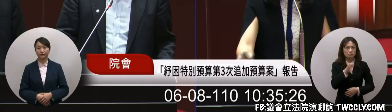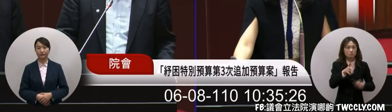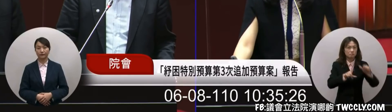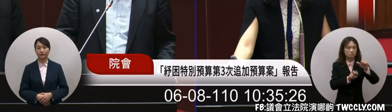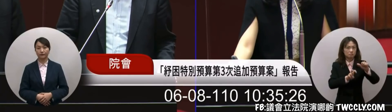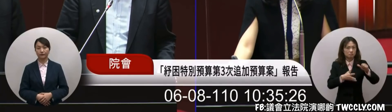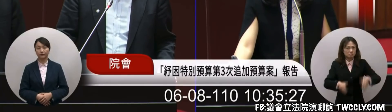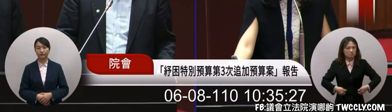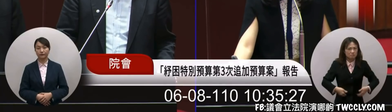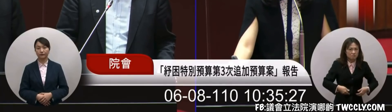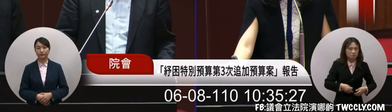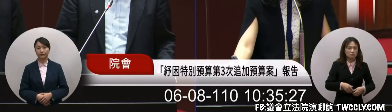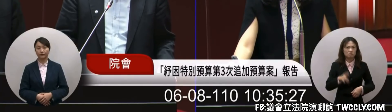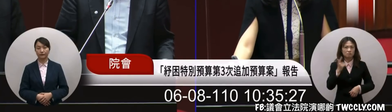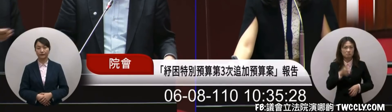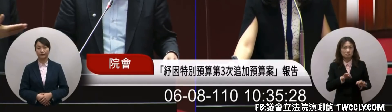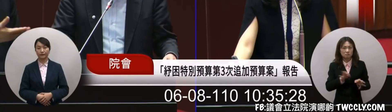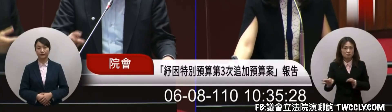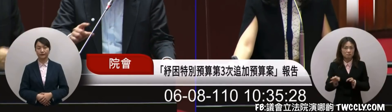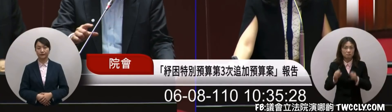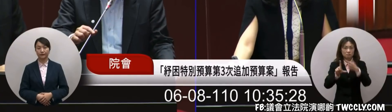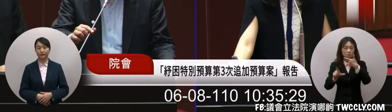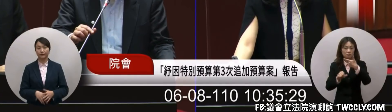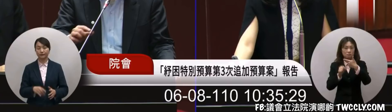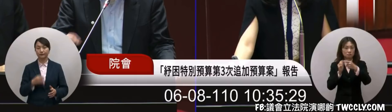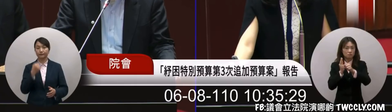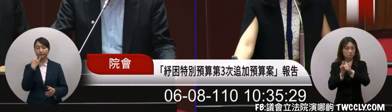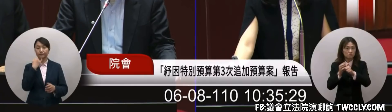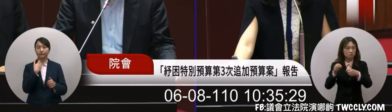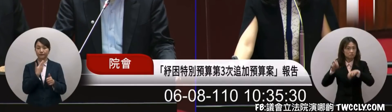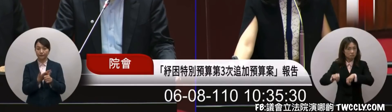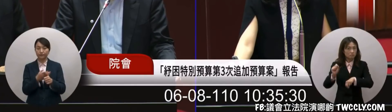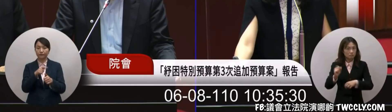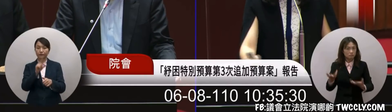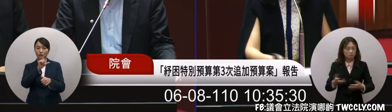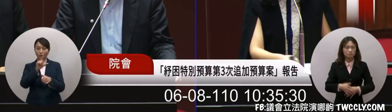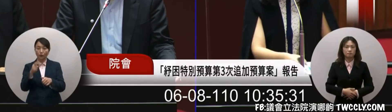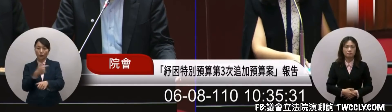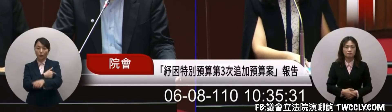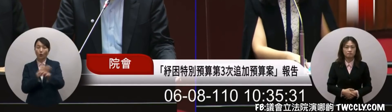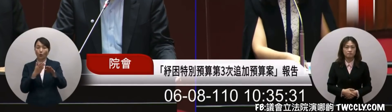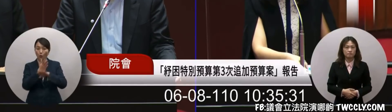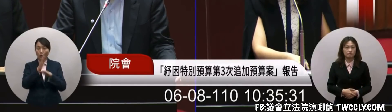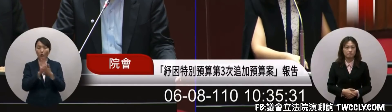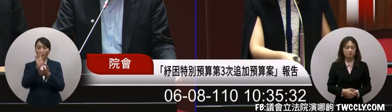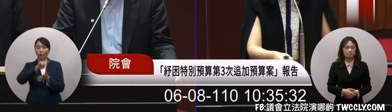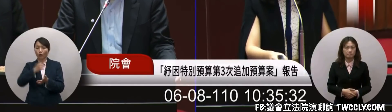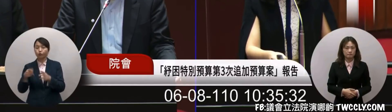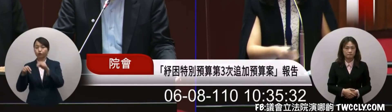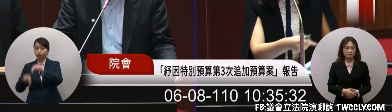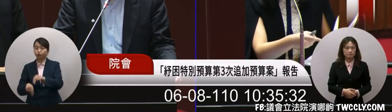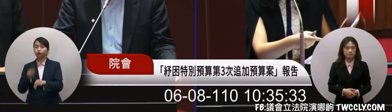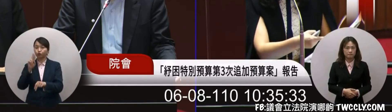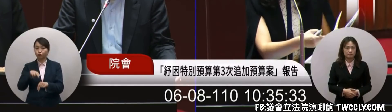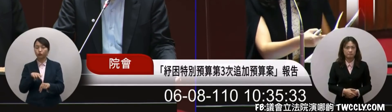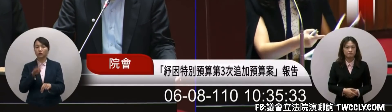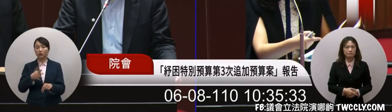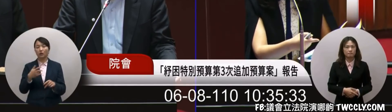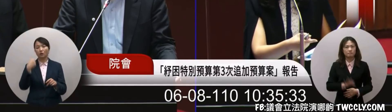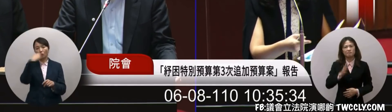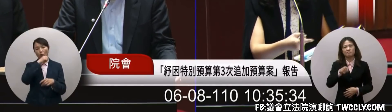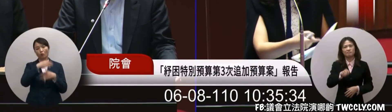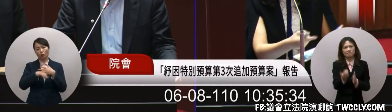能等到6月中再去跟他们签约吗？ 我们可以让所有的疫苗都通过以后再签呐。那现在台湾 你就签